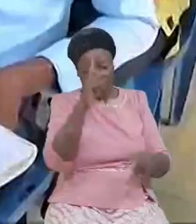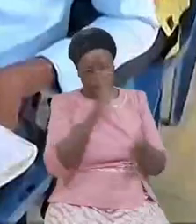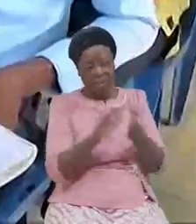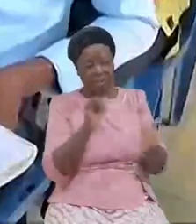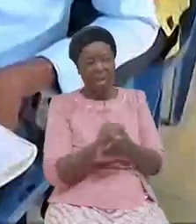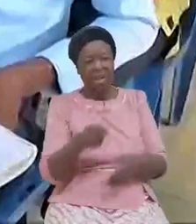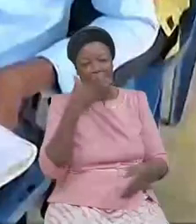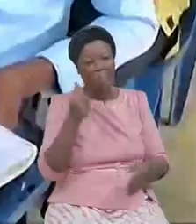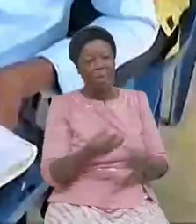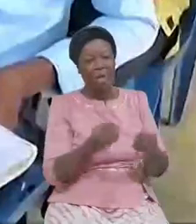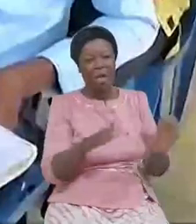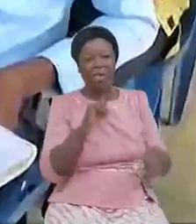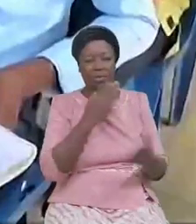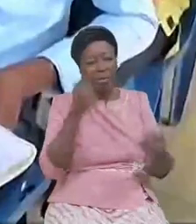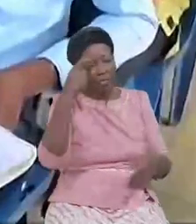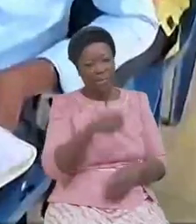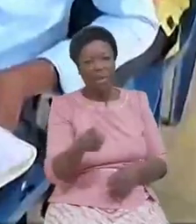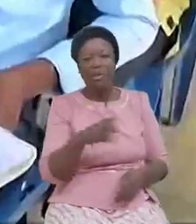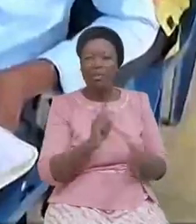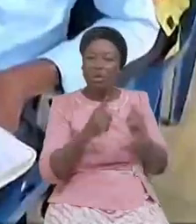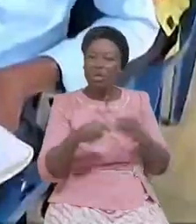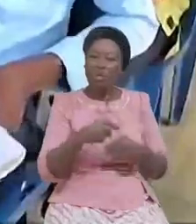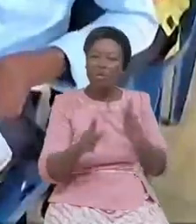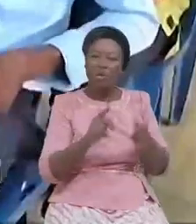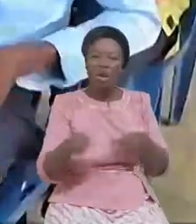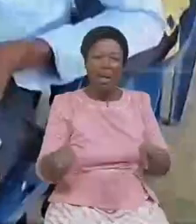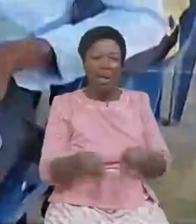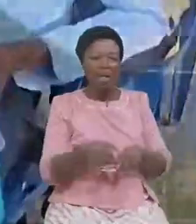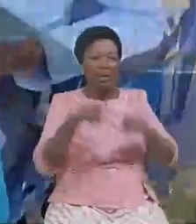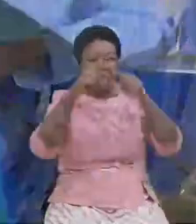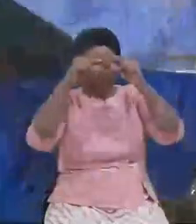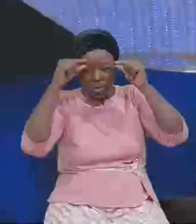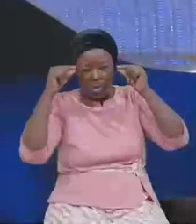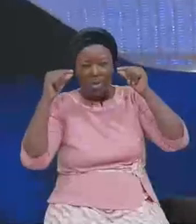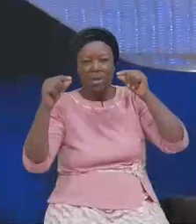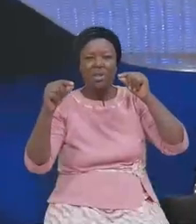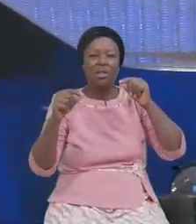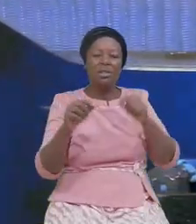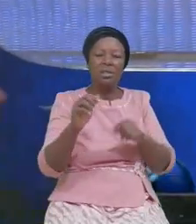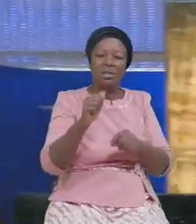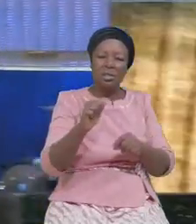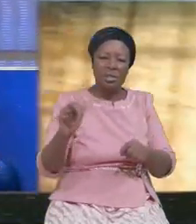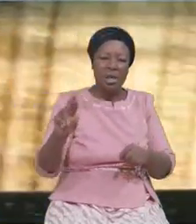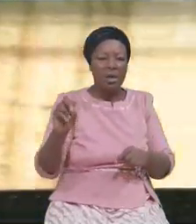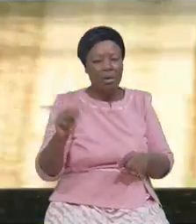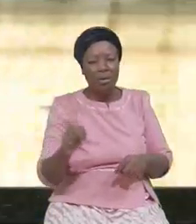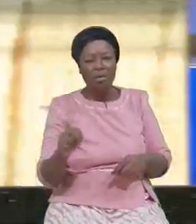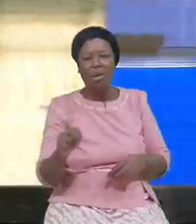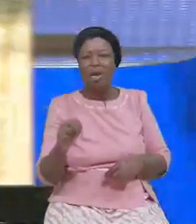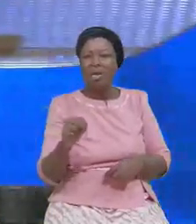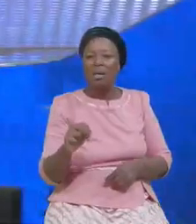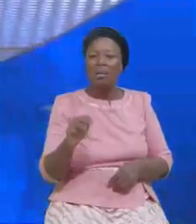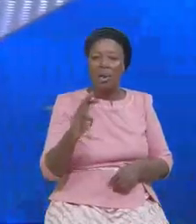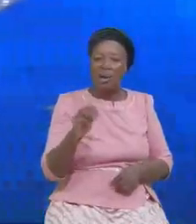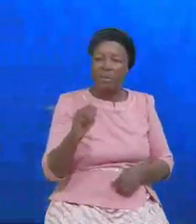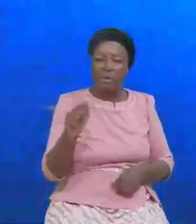Et ils parlent des gens comme Moïse, Aaron, Marie. Ils ne sont pas partis physiquement